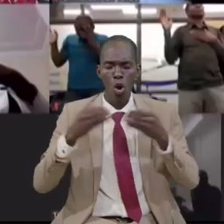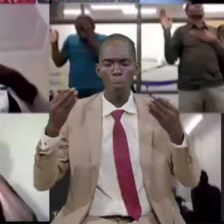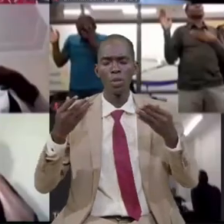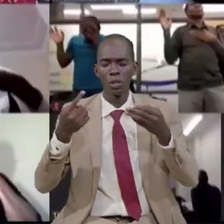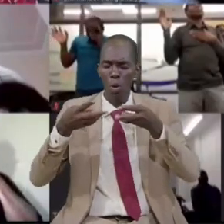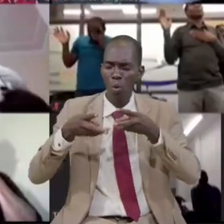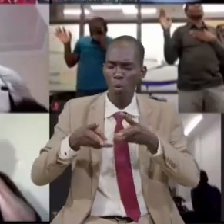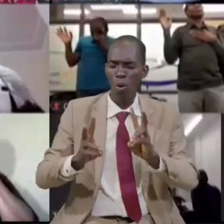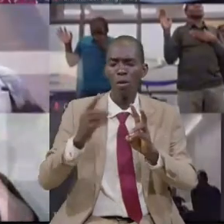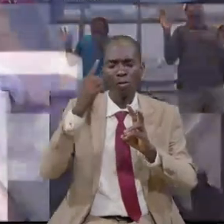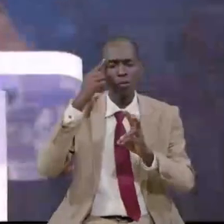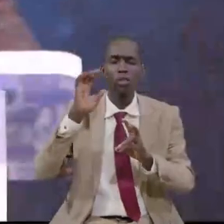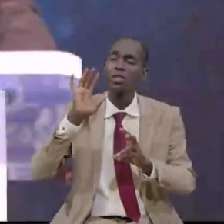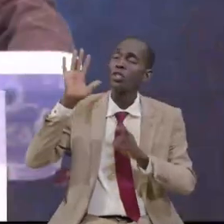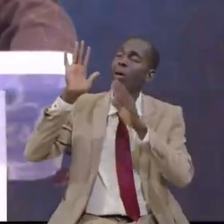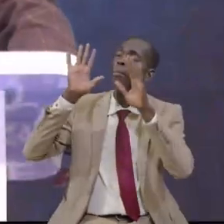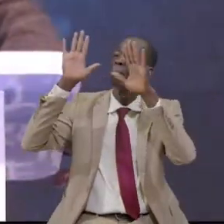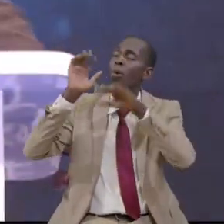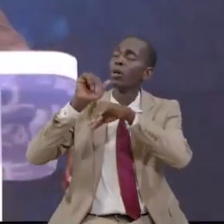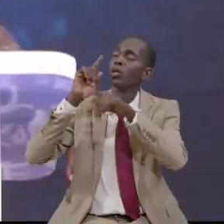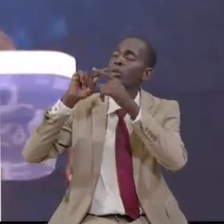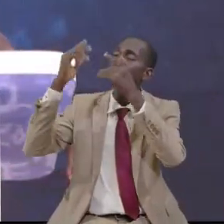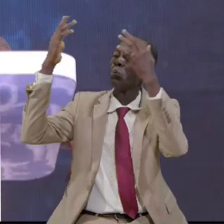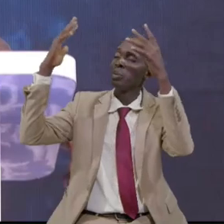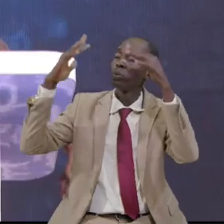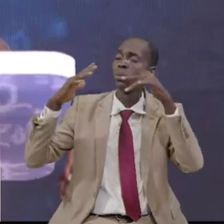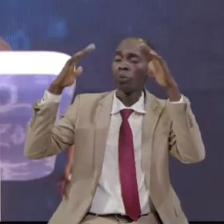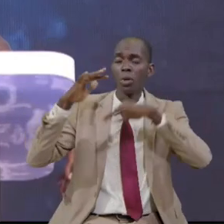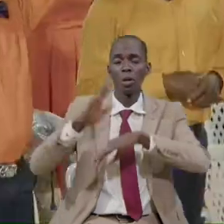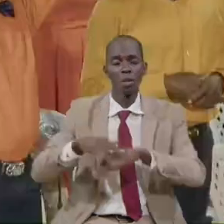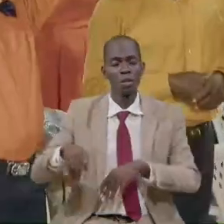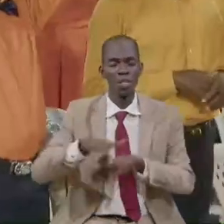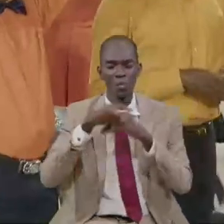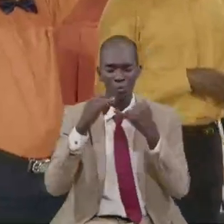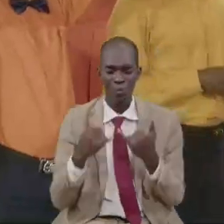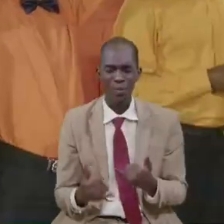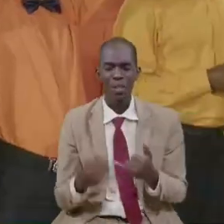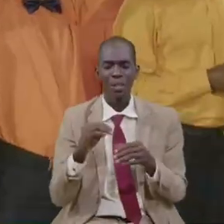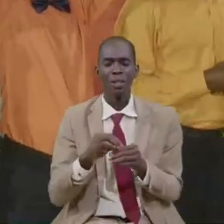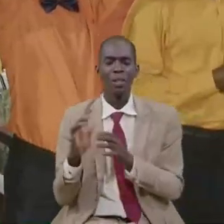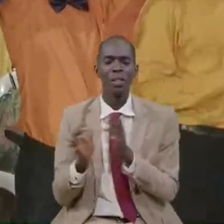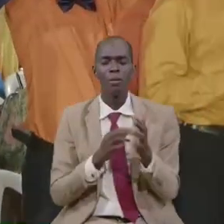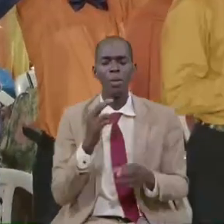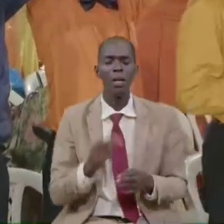ouvre la voie pour que ton miracle descende sur eux au nom de Jésus.